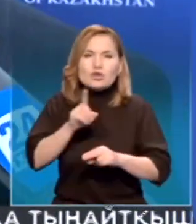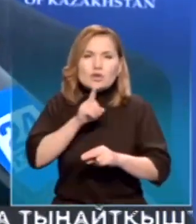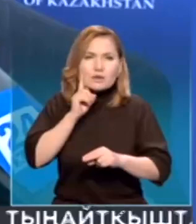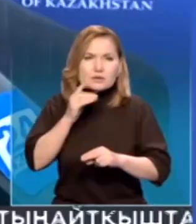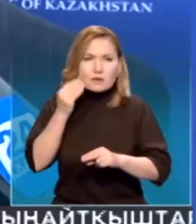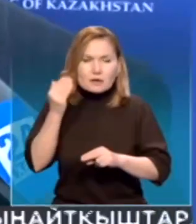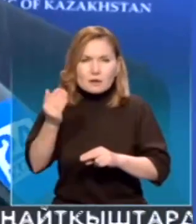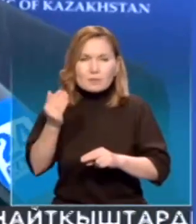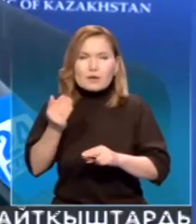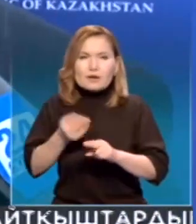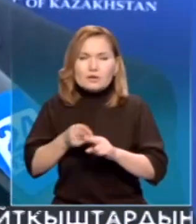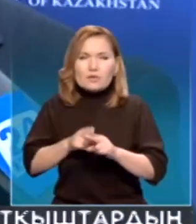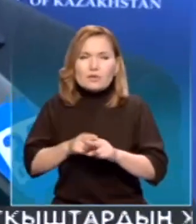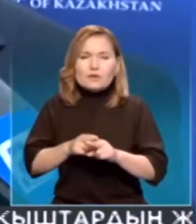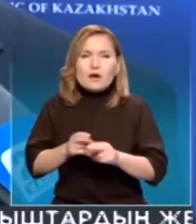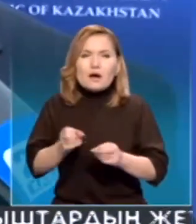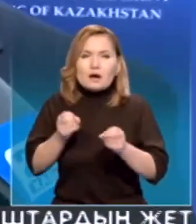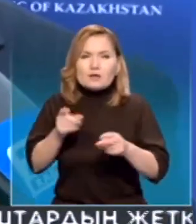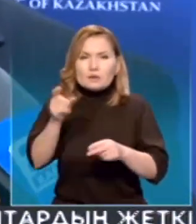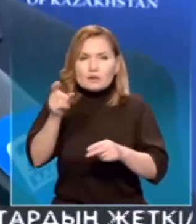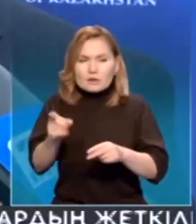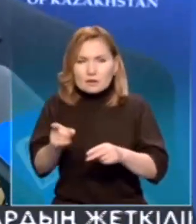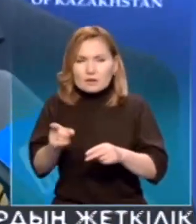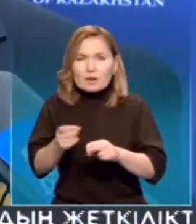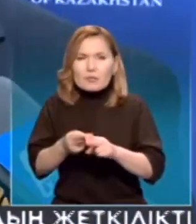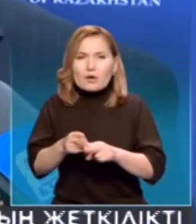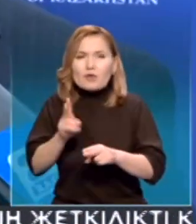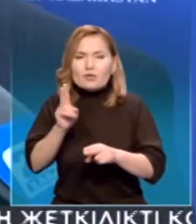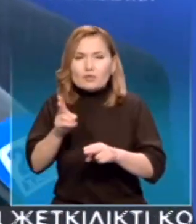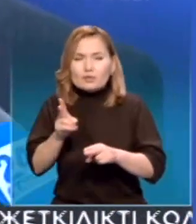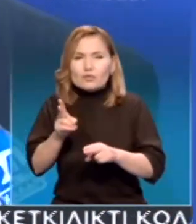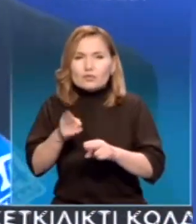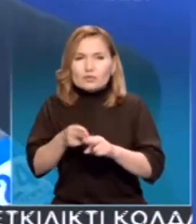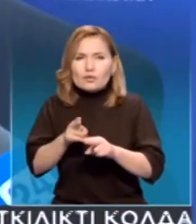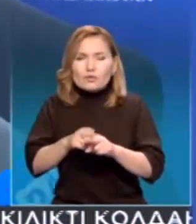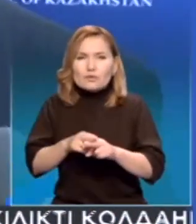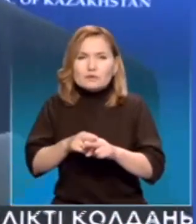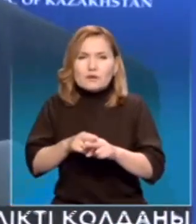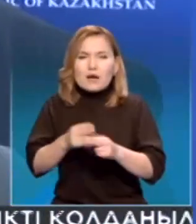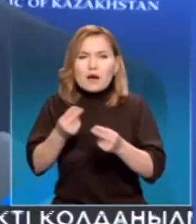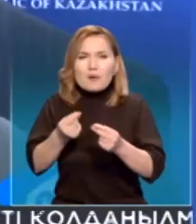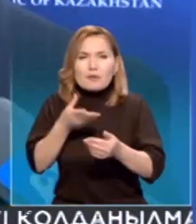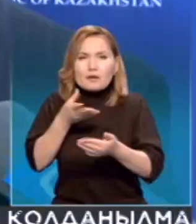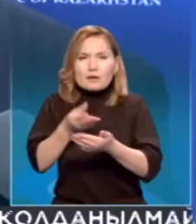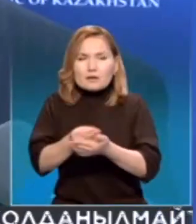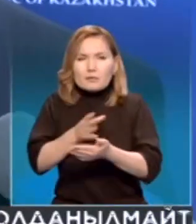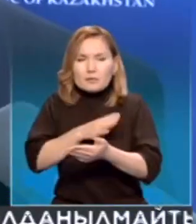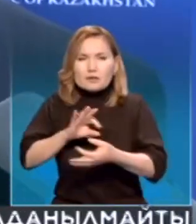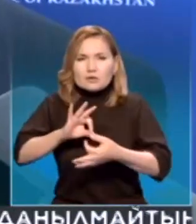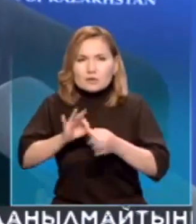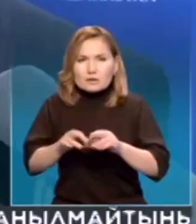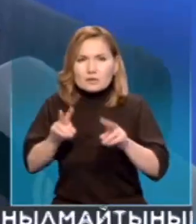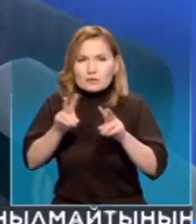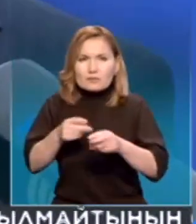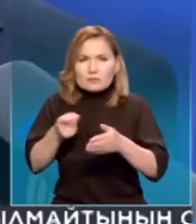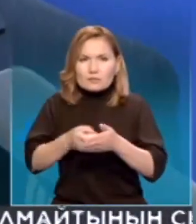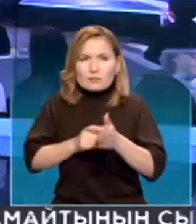негізі тапсырыс берушілер маңызды. Сондықтан қазір енді олардың меніңше жүйелі жұмыс жүргізіліп жатыр деп